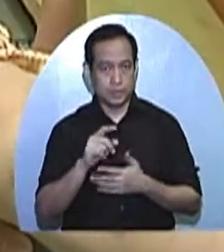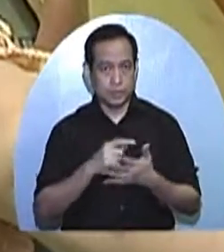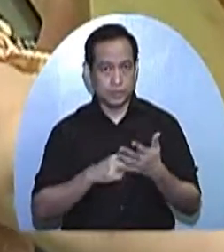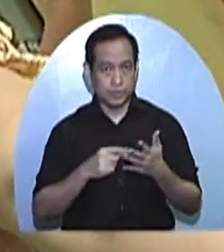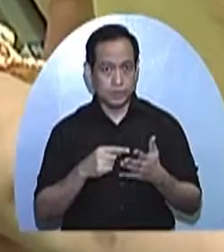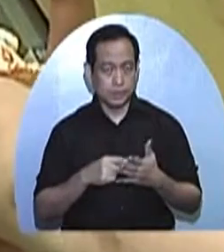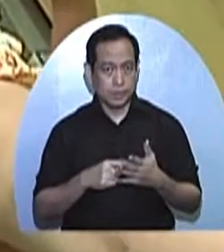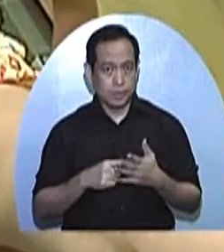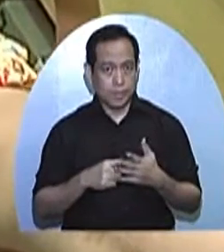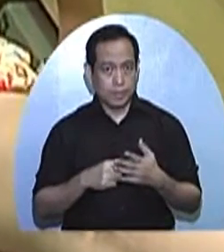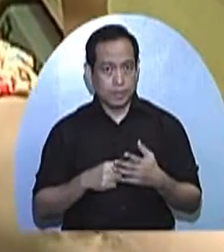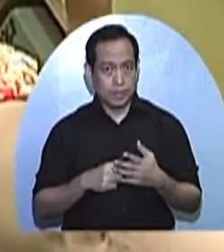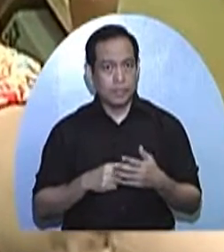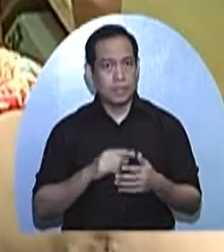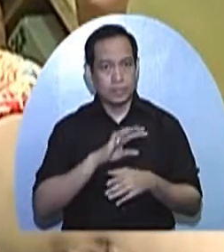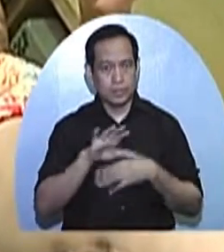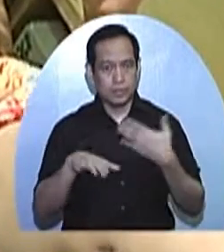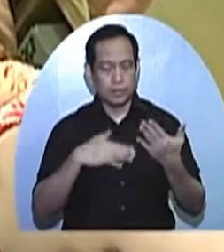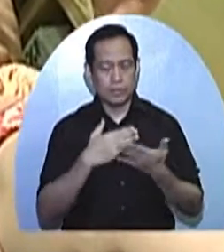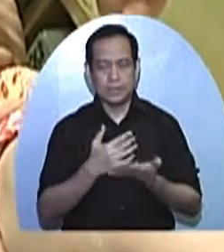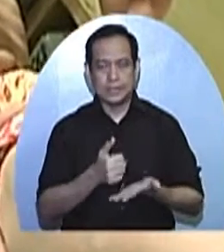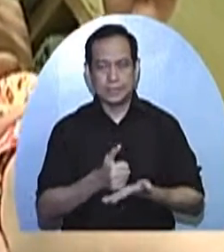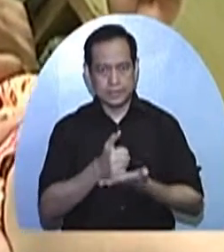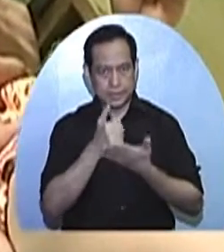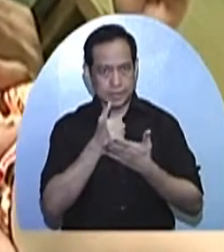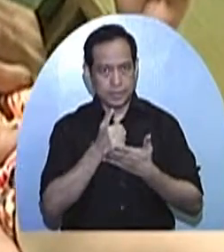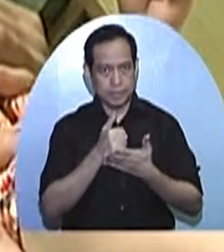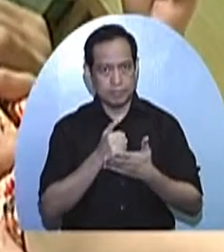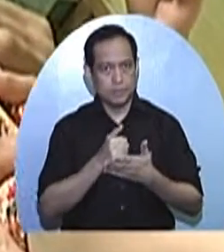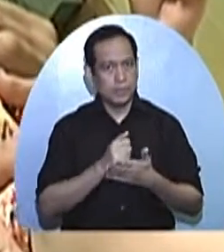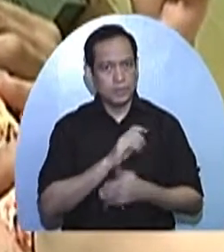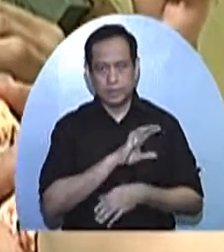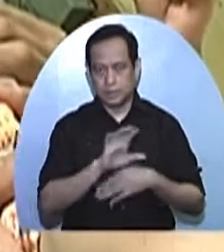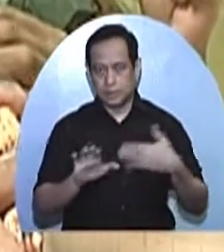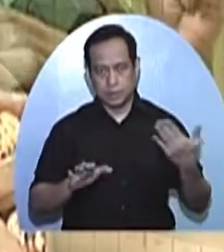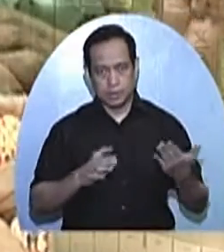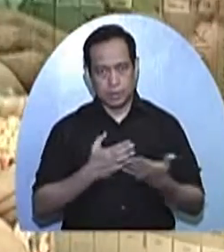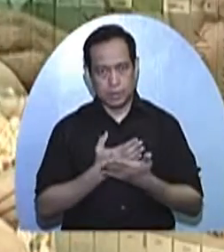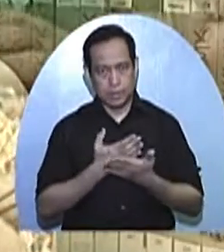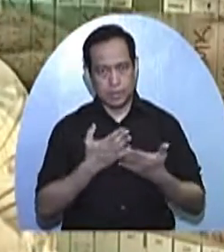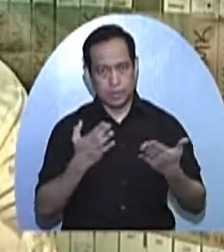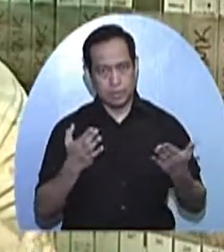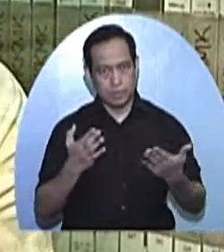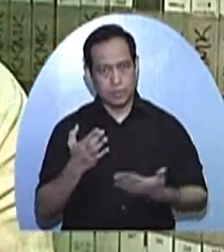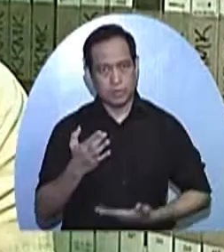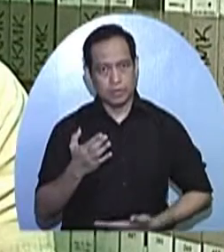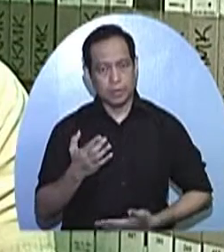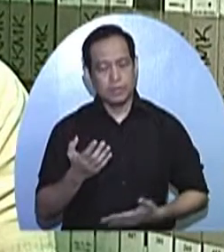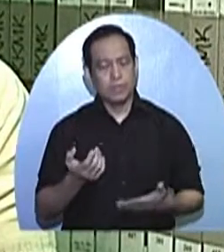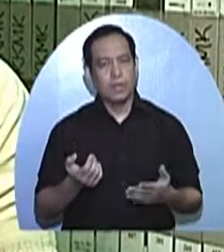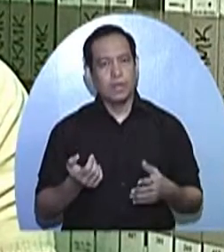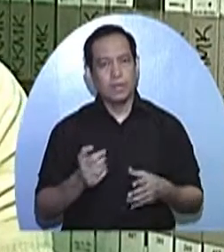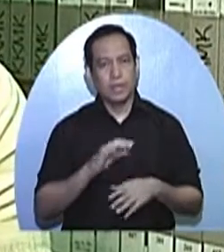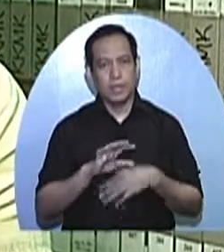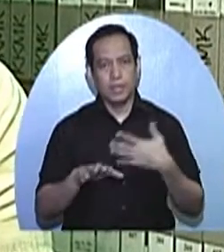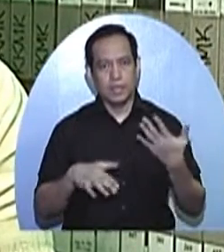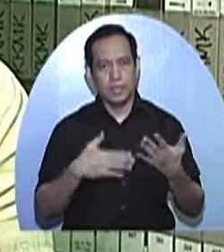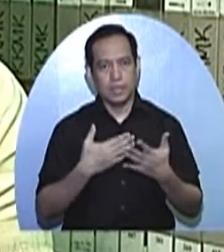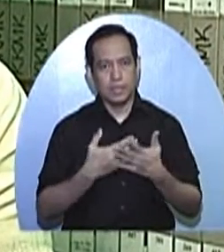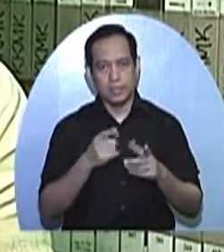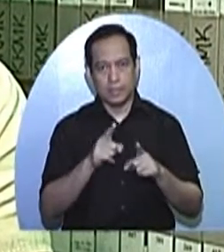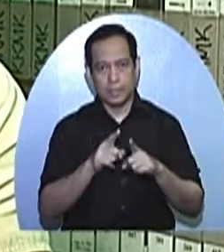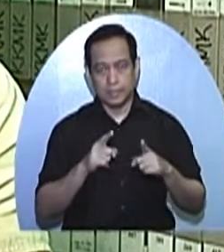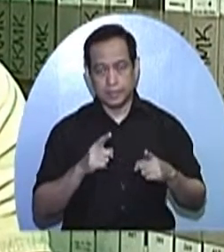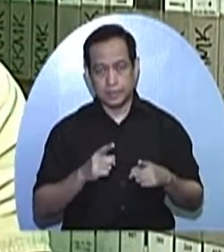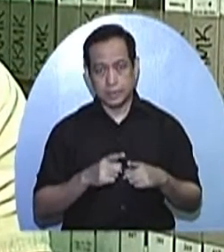Bukod po sa lahat ng tumulong, sa lahat po, lahat-lahat, kay Ma'am Juliet Cruz at sa lahat, at